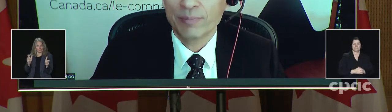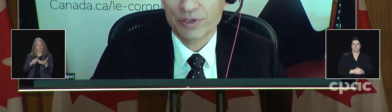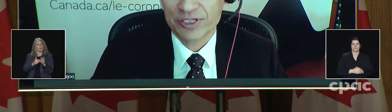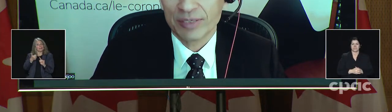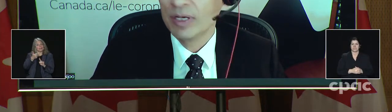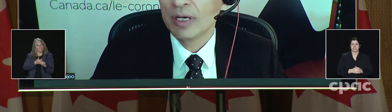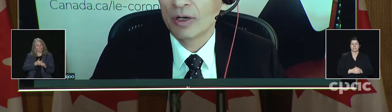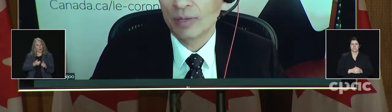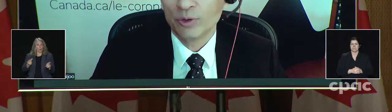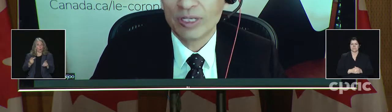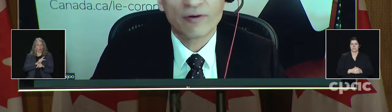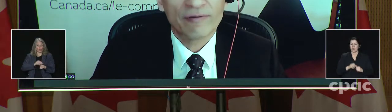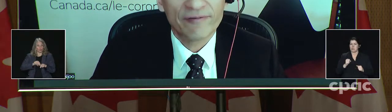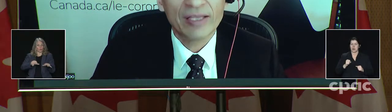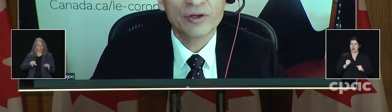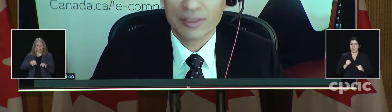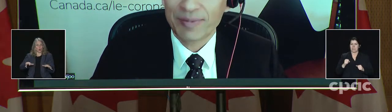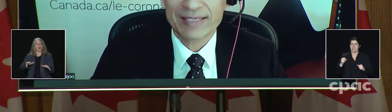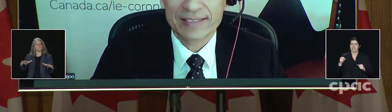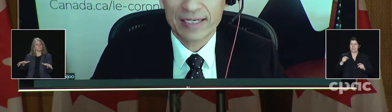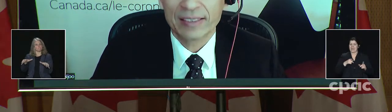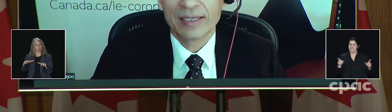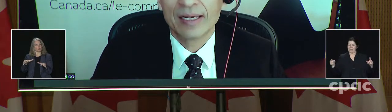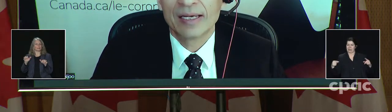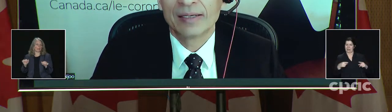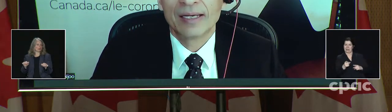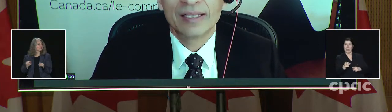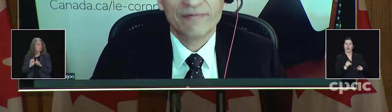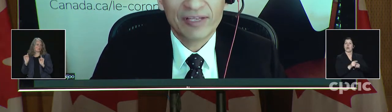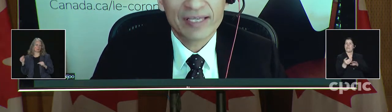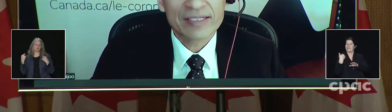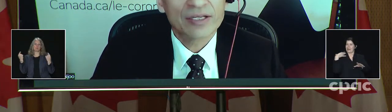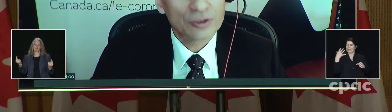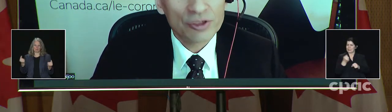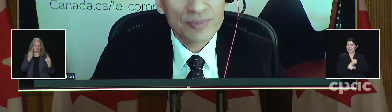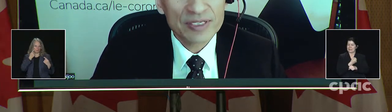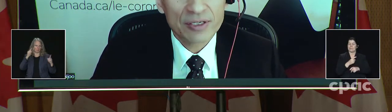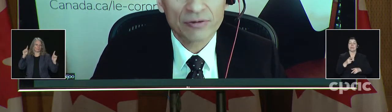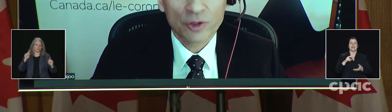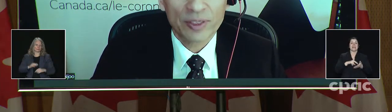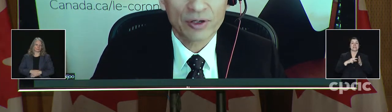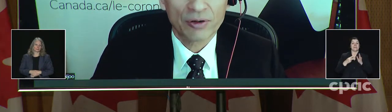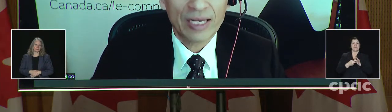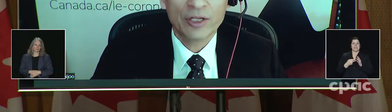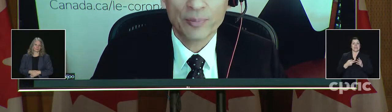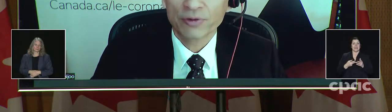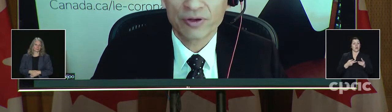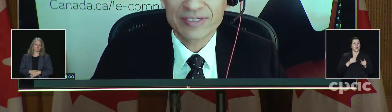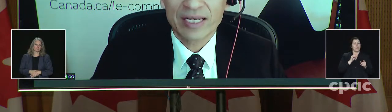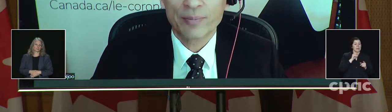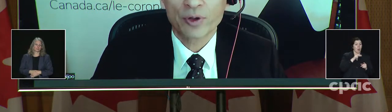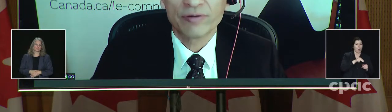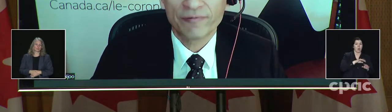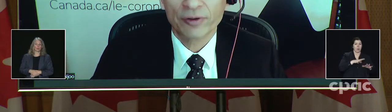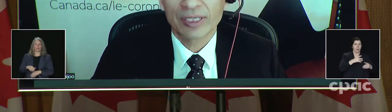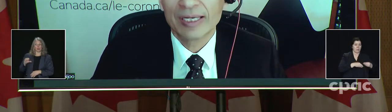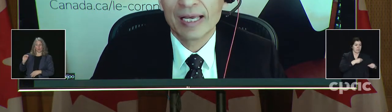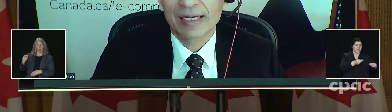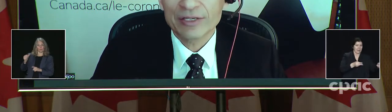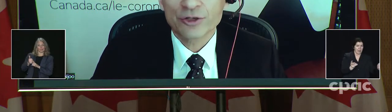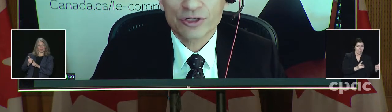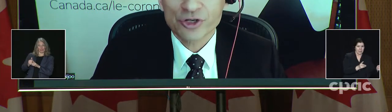cas possible, comme nous l'avons fait dans le passé. La vitesse de transmission d'Omicron et le potentiel pour une